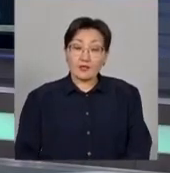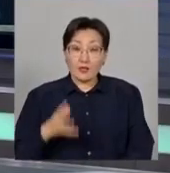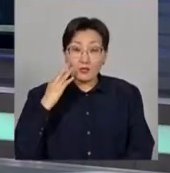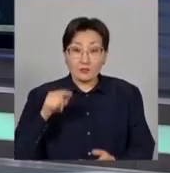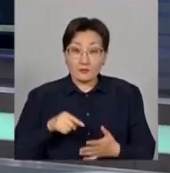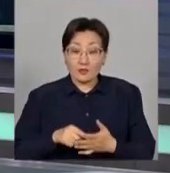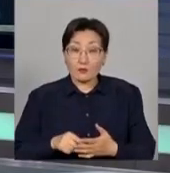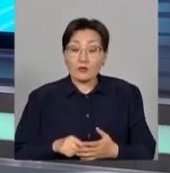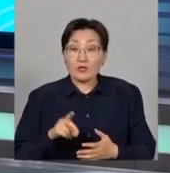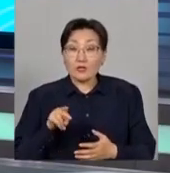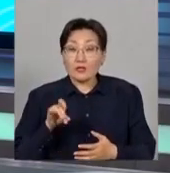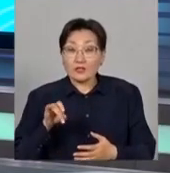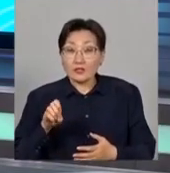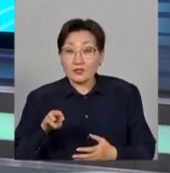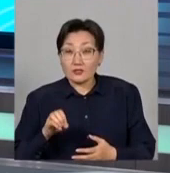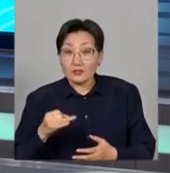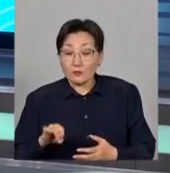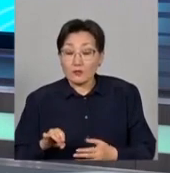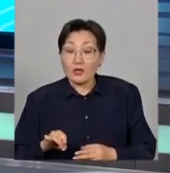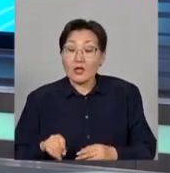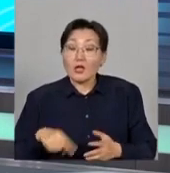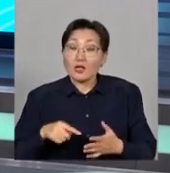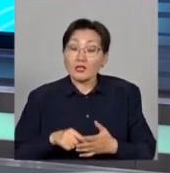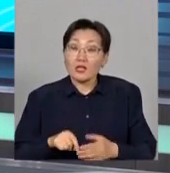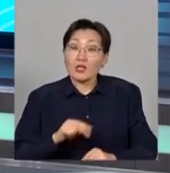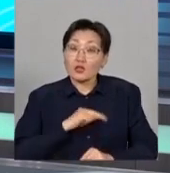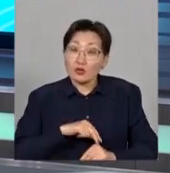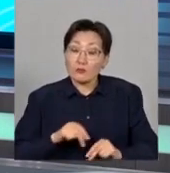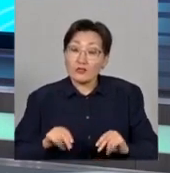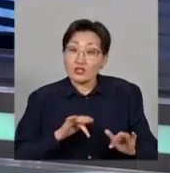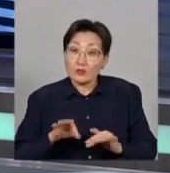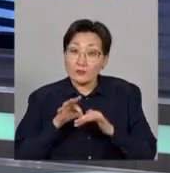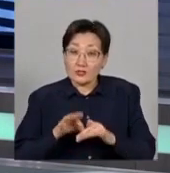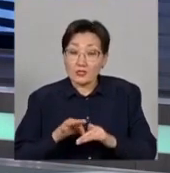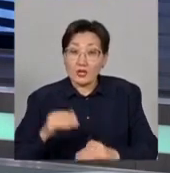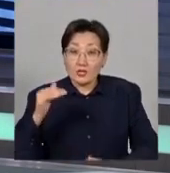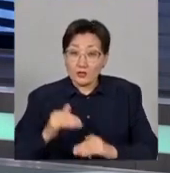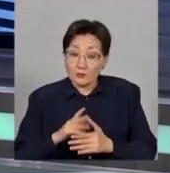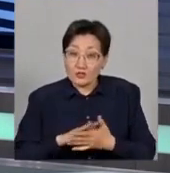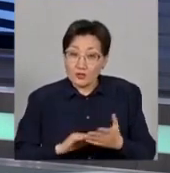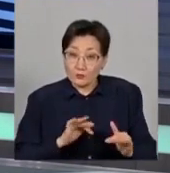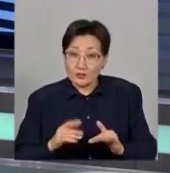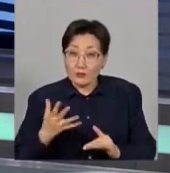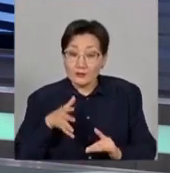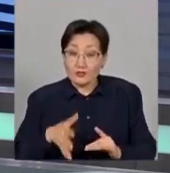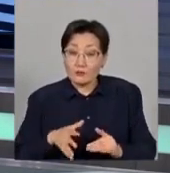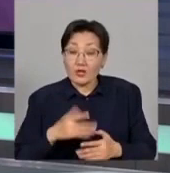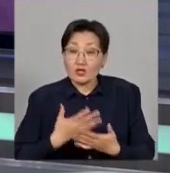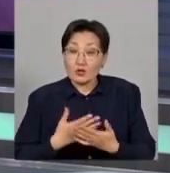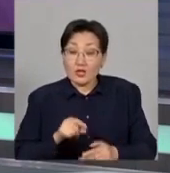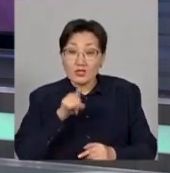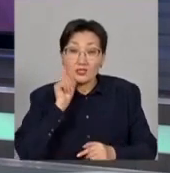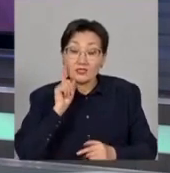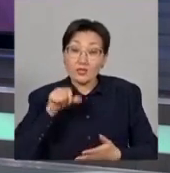Алматыда карьер тайм жалпы қалалық жұмыс жәрменкесі өтті. Таңертең басталып кешке дейін жалғасқан іс-шараға 5000-ға жуық жас